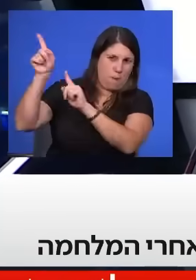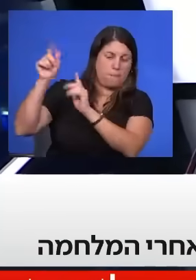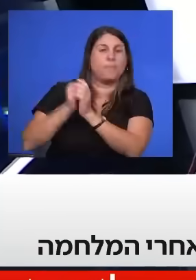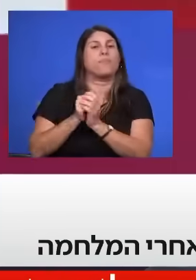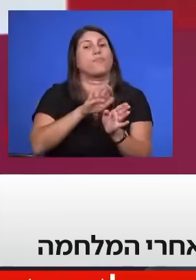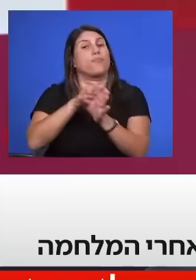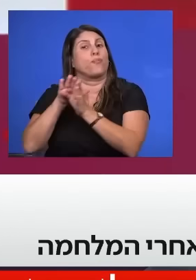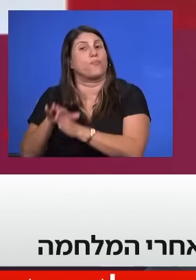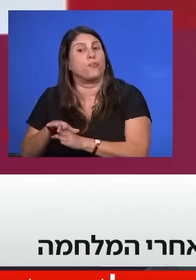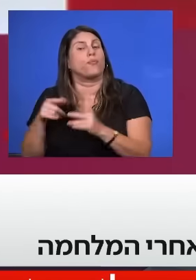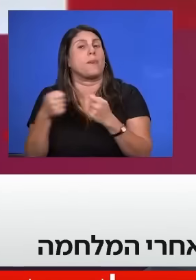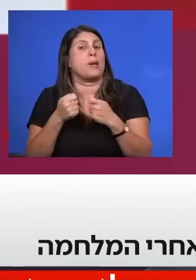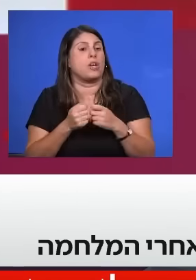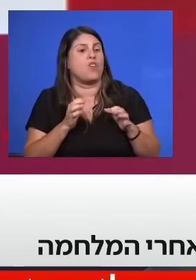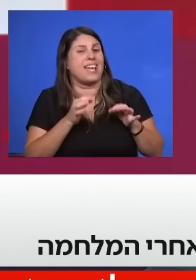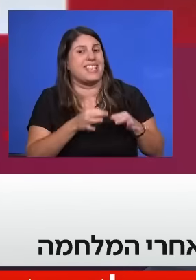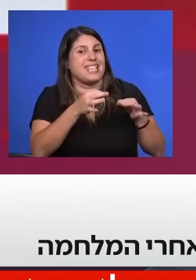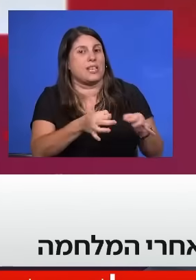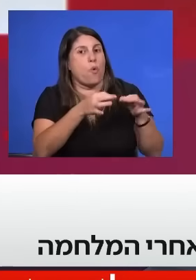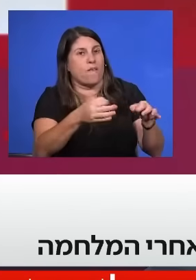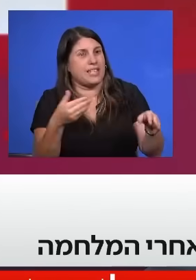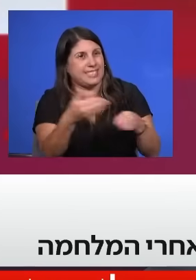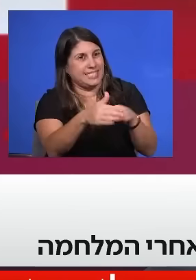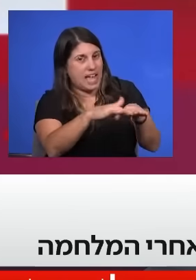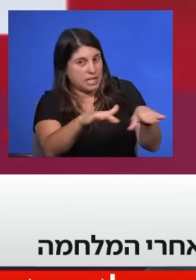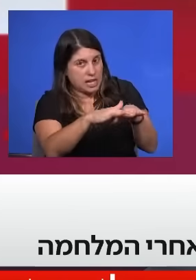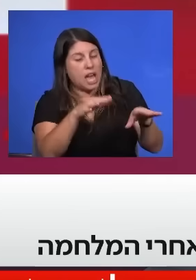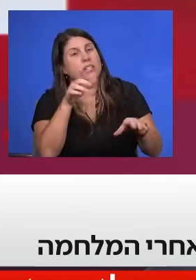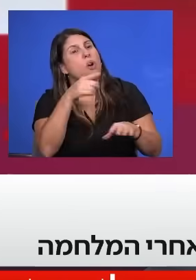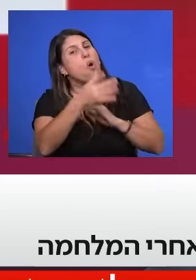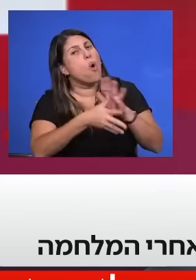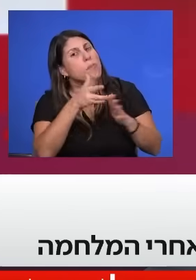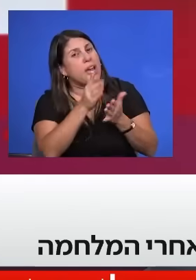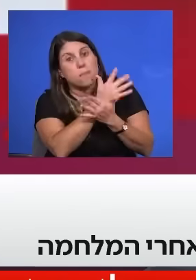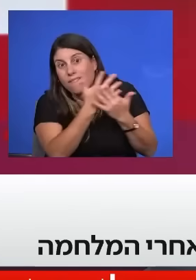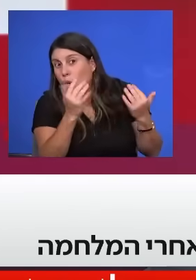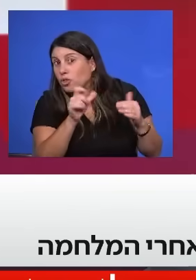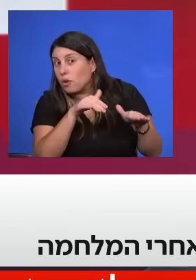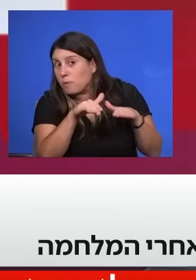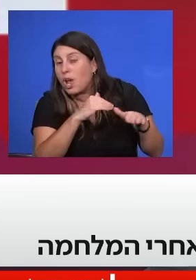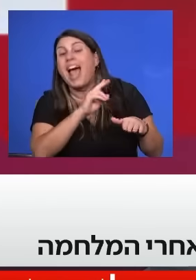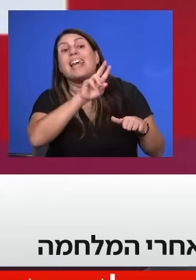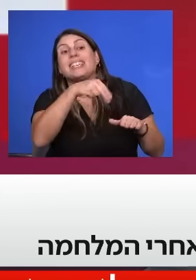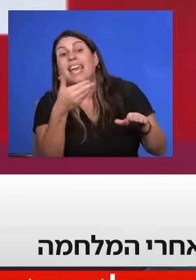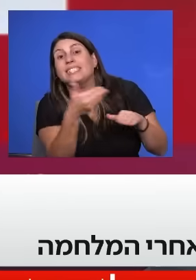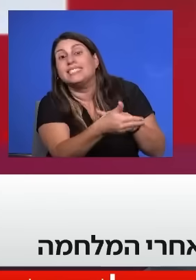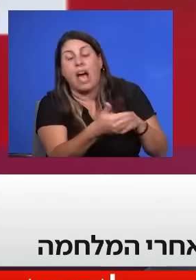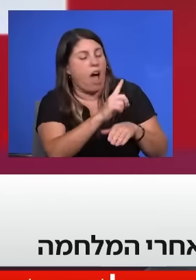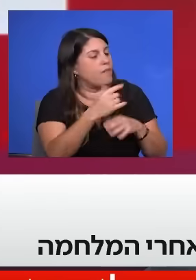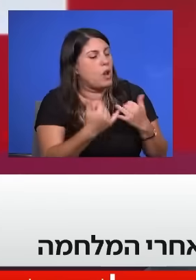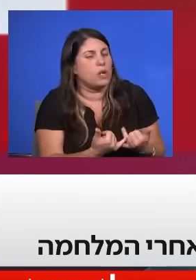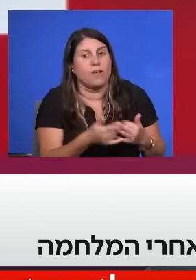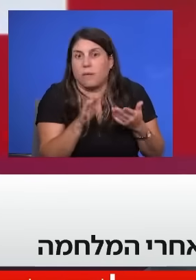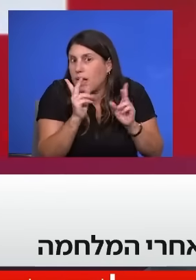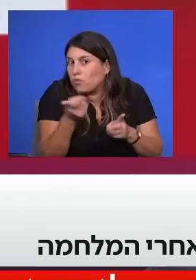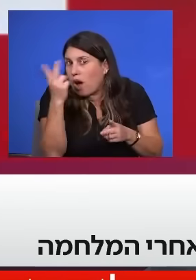העיכוב בכניסה הקרקעית, אומר בפירוש ראש הממשלה עכשיו, תהיה, אבל לא עכשיו. מה אפשר להבין על זה לגבי לוח